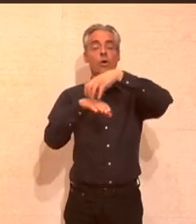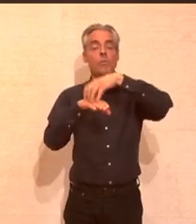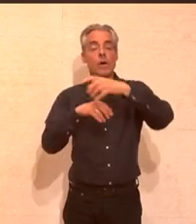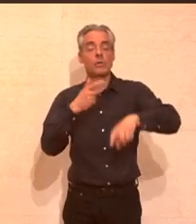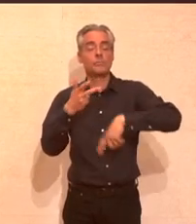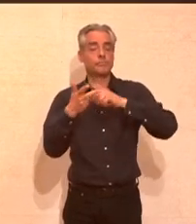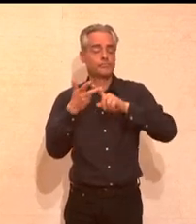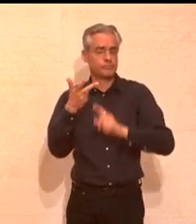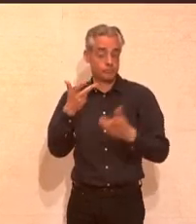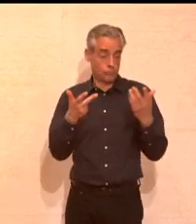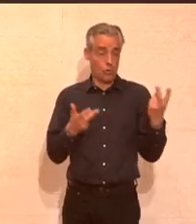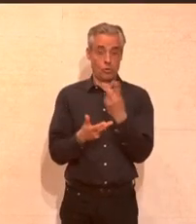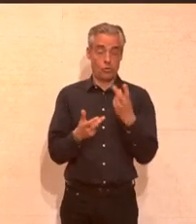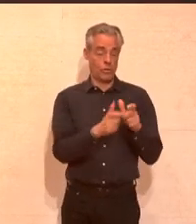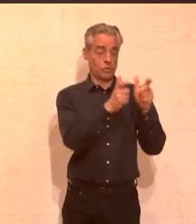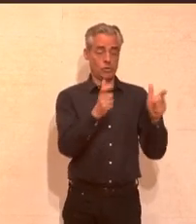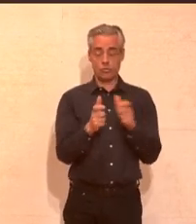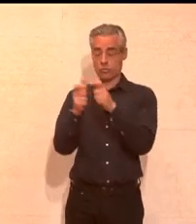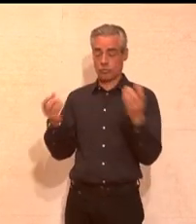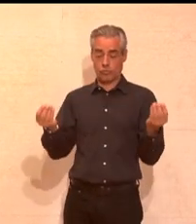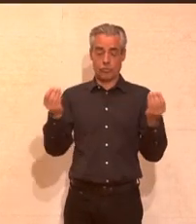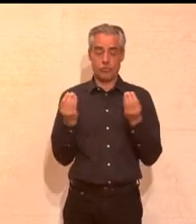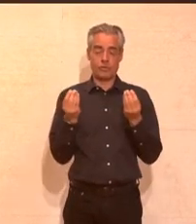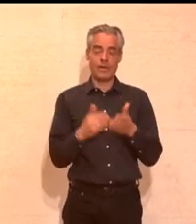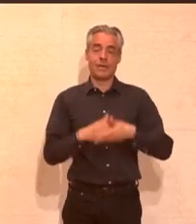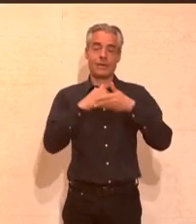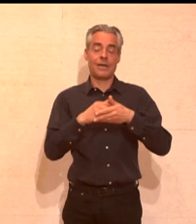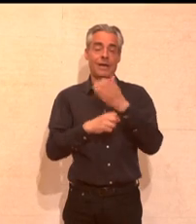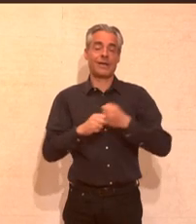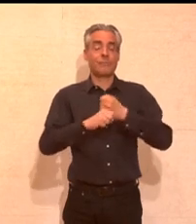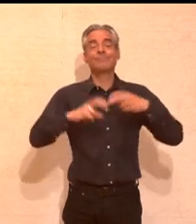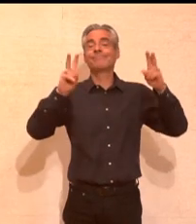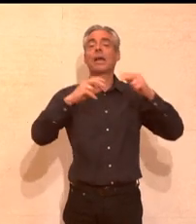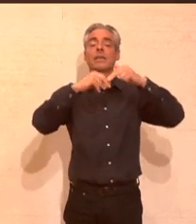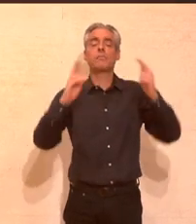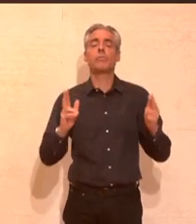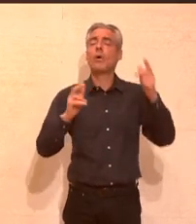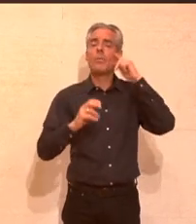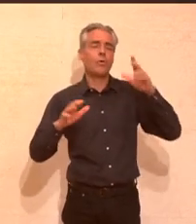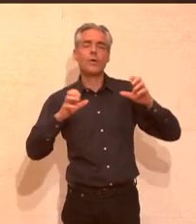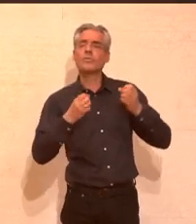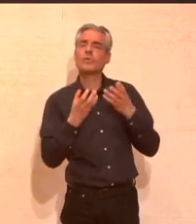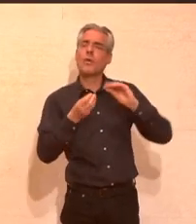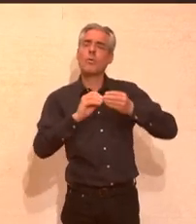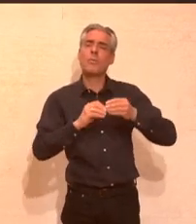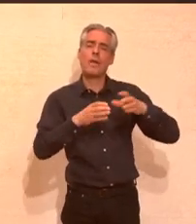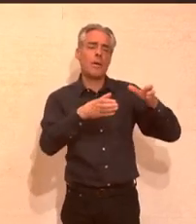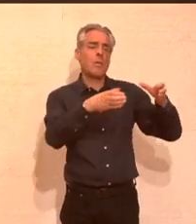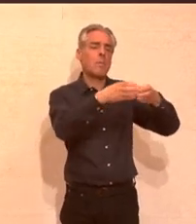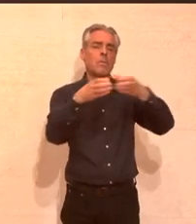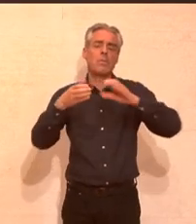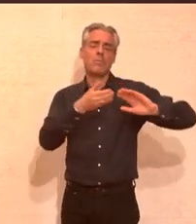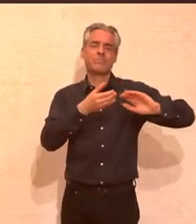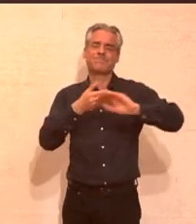Kinani, qui doivent nous permettre de bâtir des ponts, car nos univers sont souvent trop largement